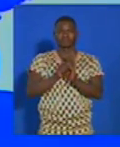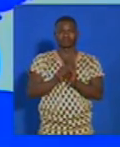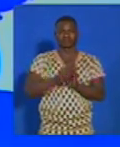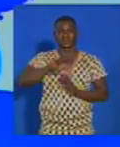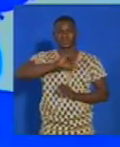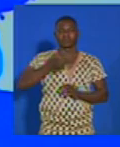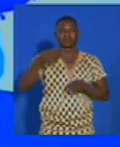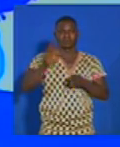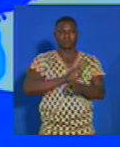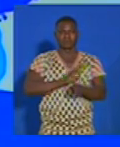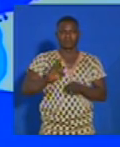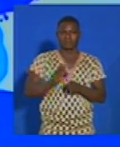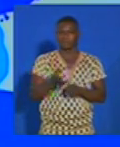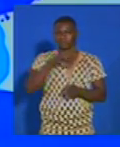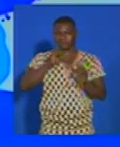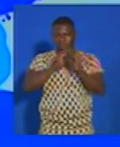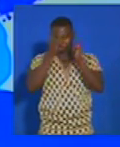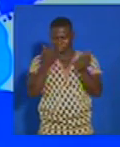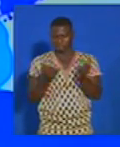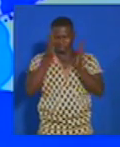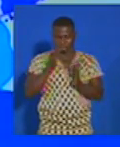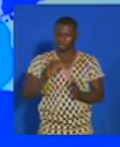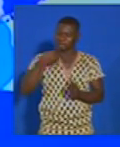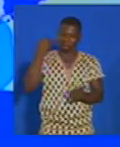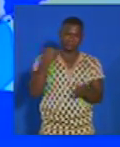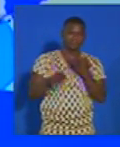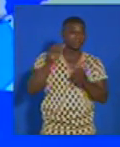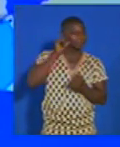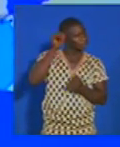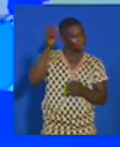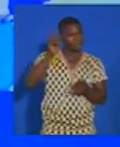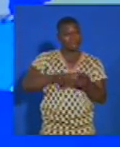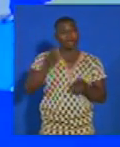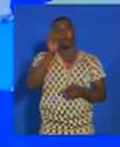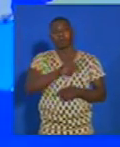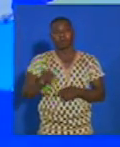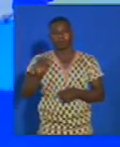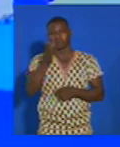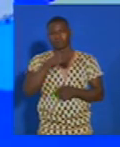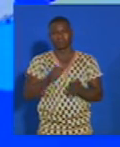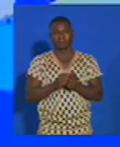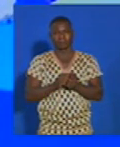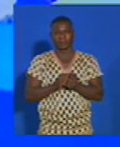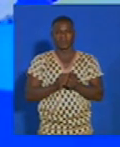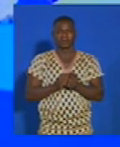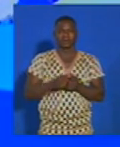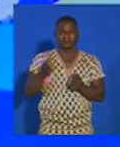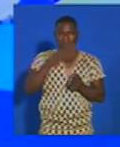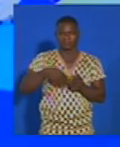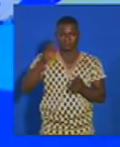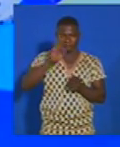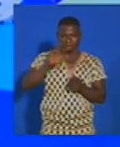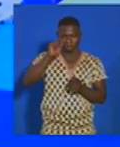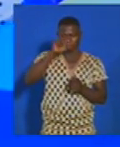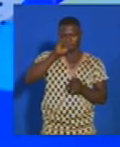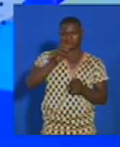Autre formation des hommes de médias qui s'est achevée hier à Ouagadougou, celle en multimédia de Faso PIC et médias en